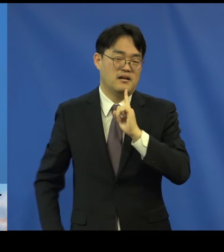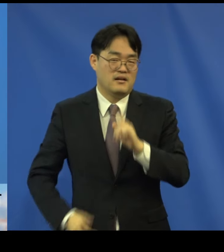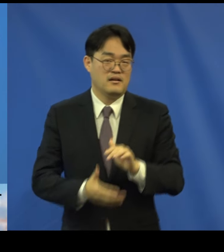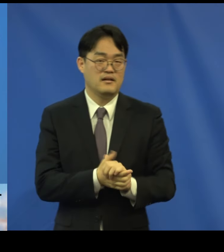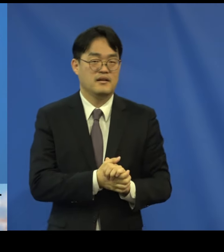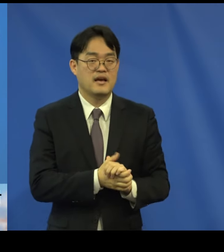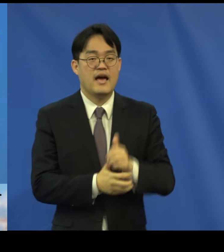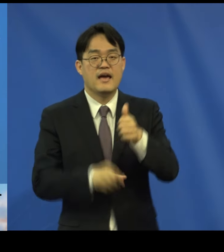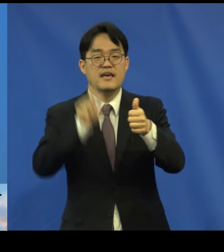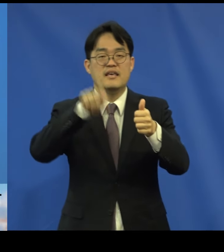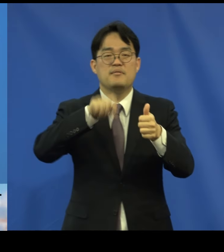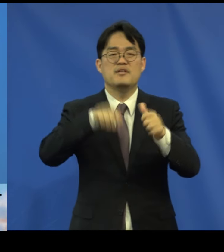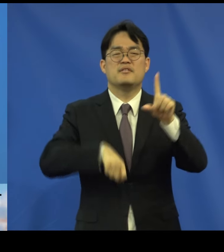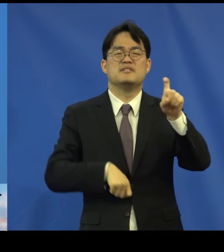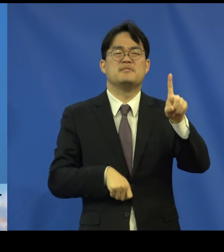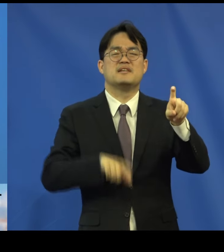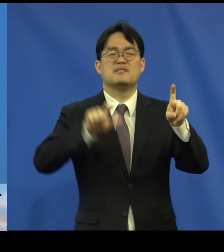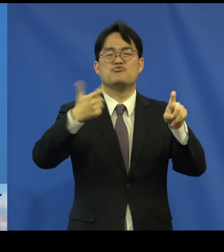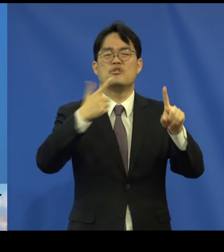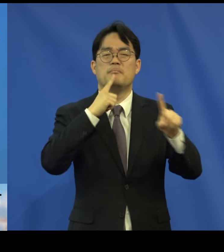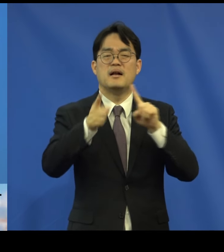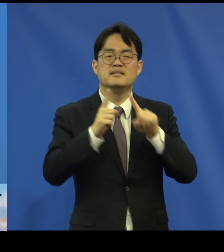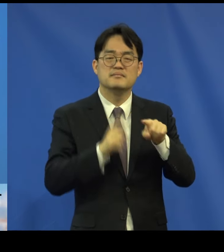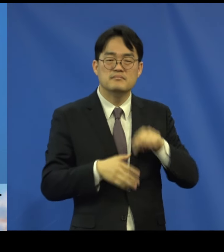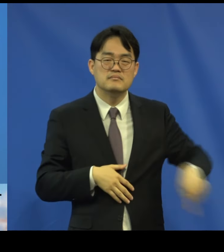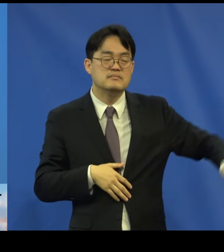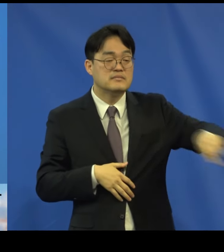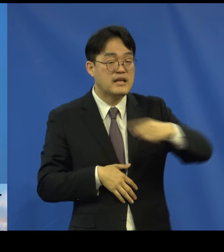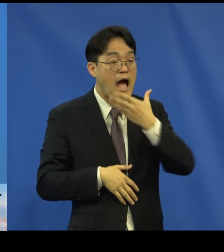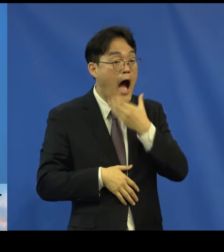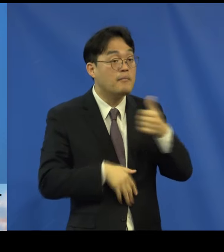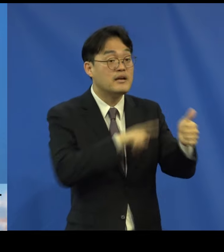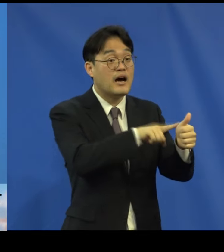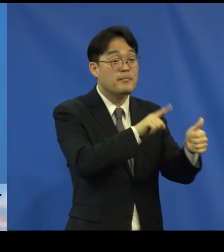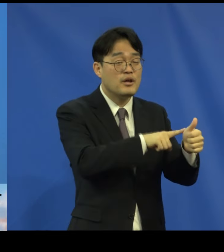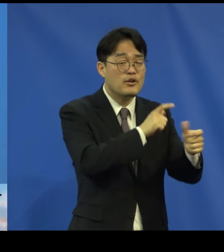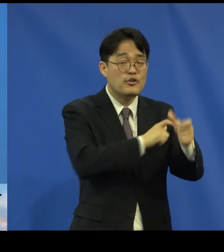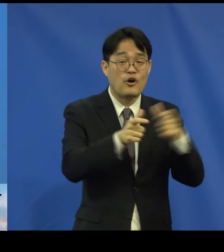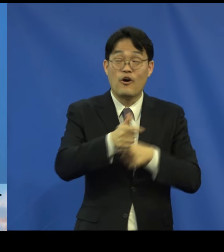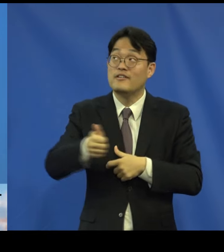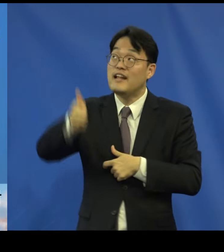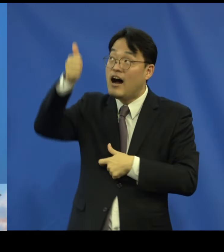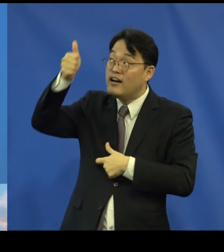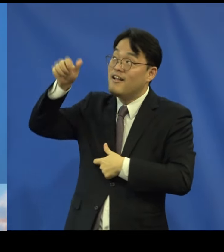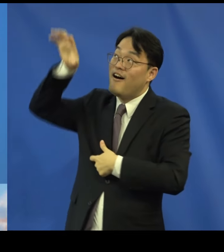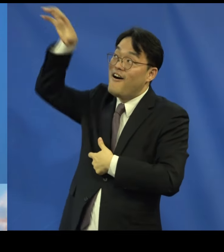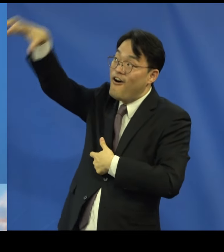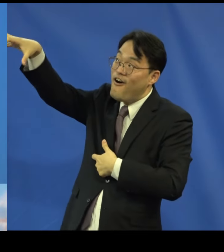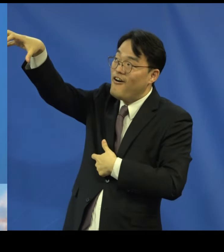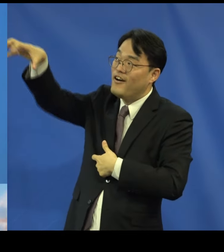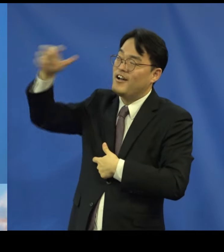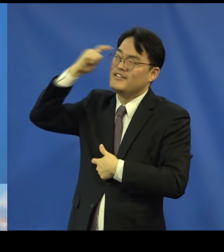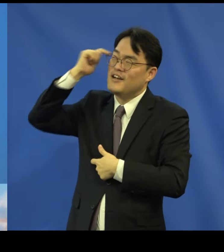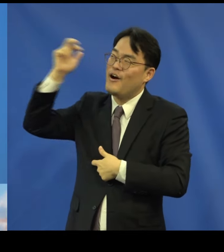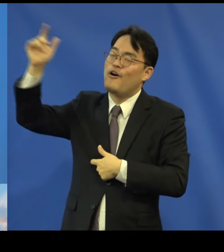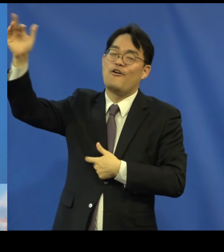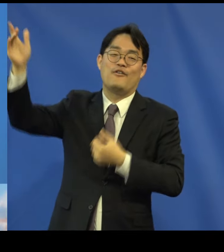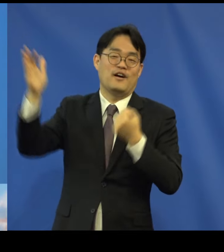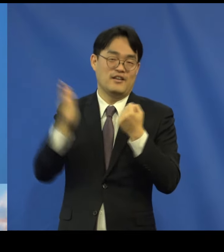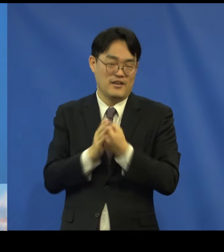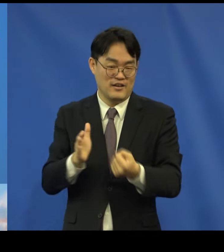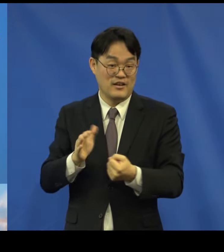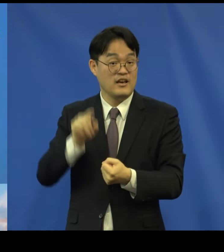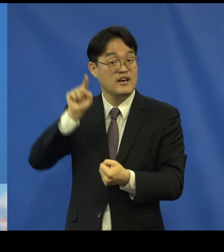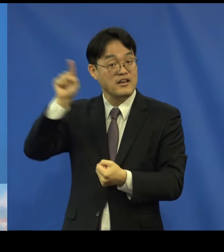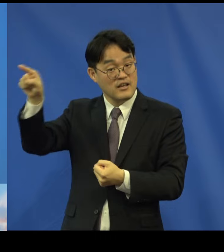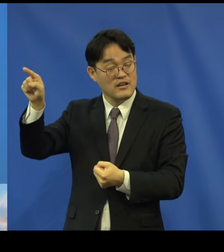본향을 사모하니 곧 하늘에 있는 것이라. 이러므로 하나님이 그들의 하나님의 일컬음을 받으심을 부끄러워하지 아니하시고 그들을 위하여 한 성을